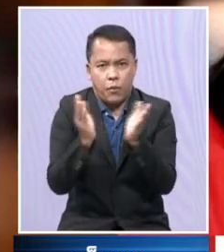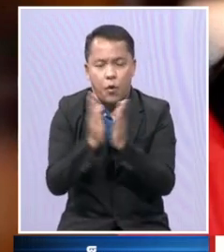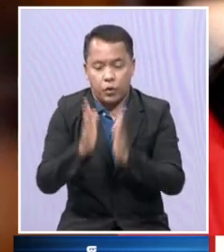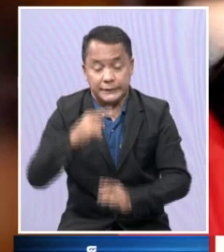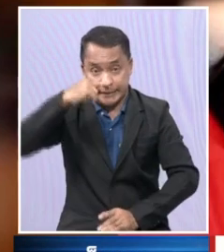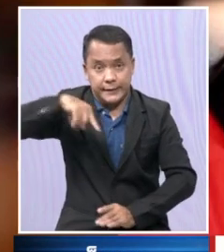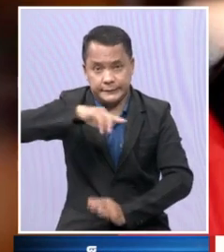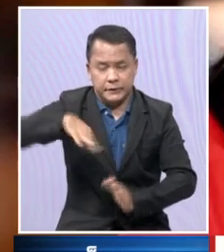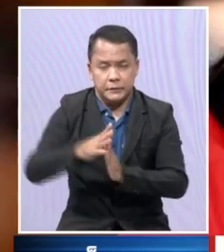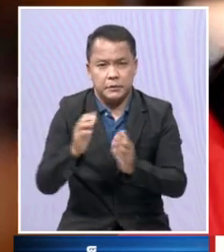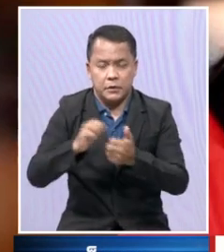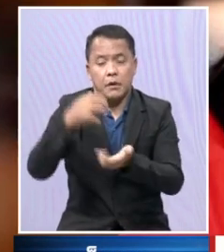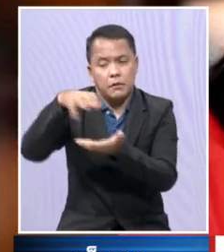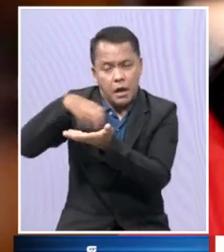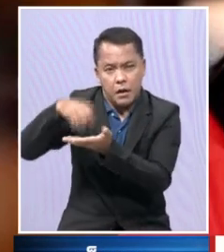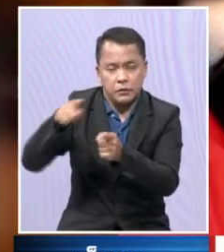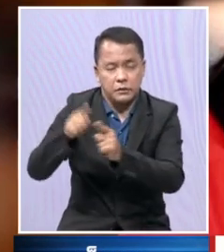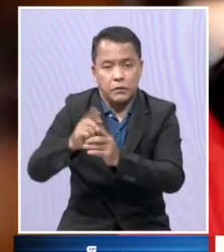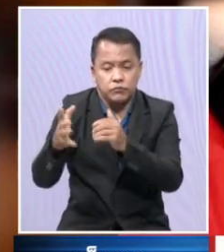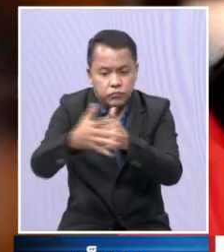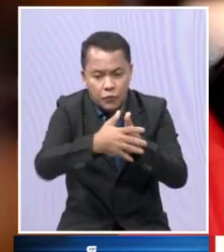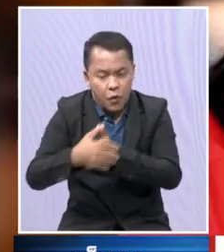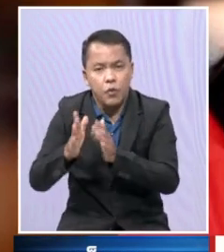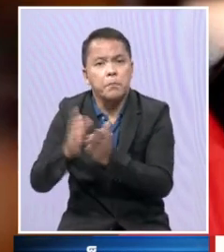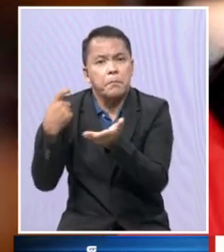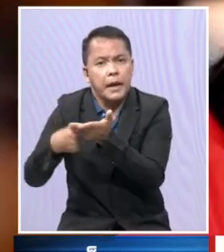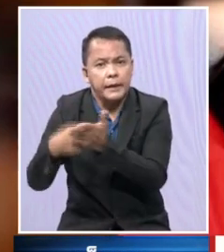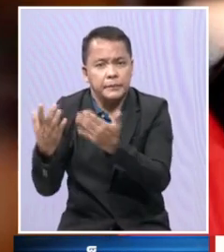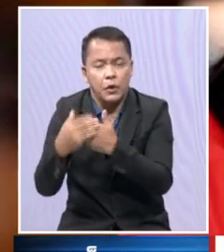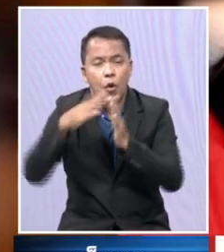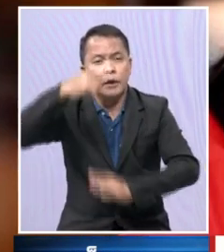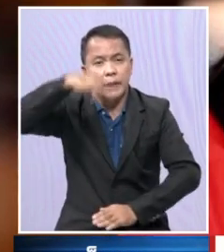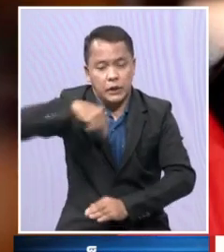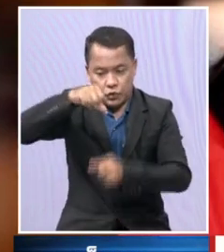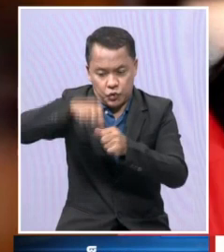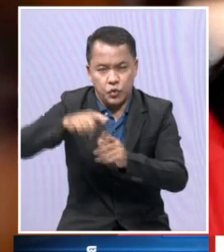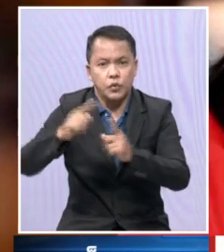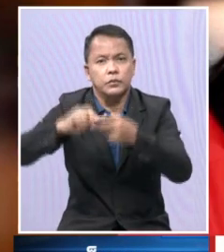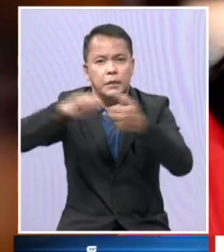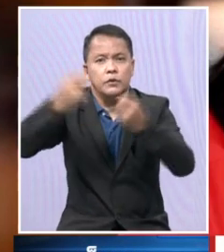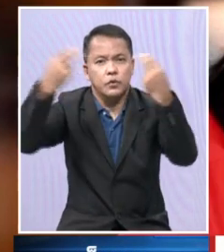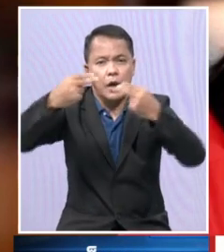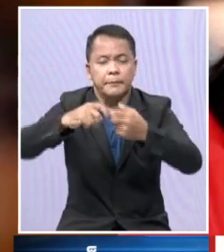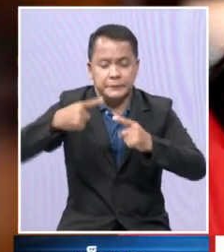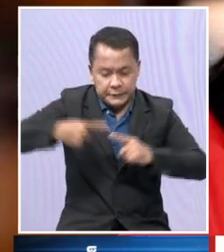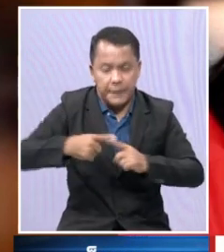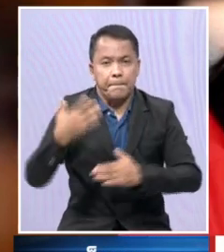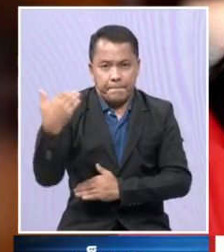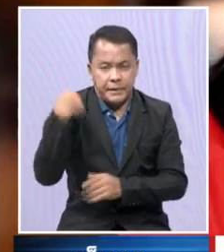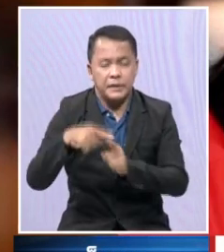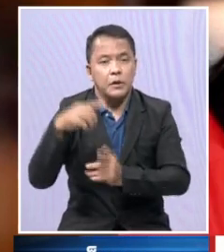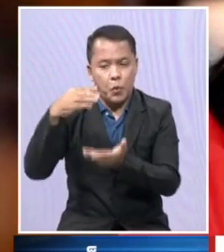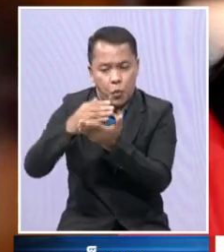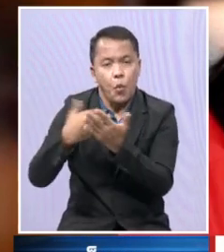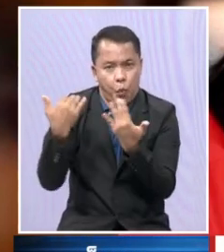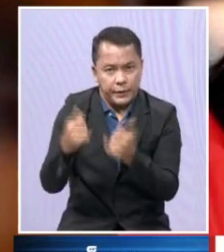แรงงานไทยที่มีรายงานข่าวว่าถูกลักพาตัวไปเป็นตัวประกันคนไทยที่ติดอยู่ในภาวะสงครามและได้รับบาดเจ็บทราบว่าขณ